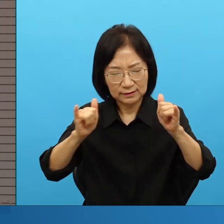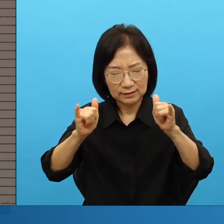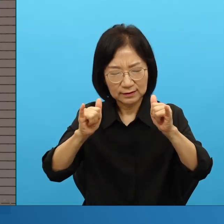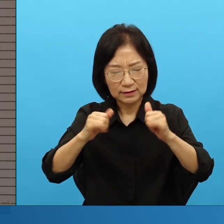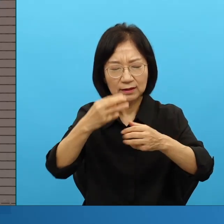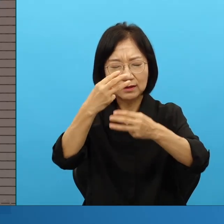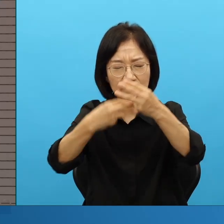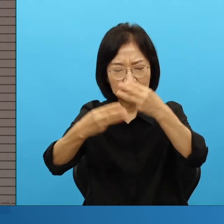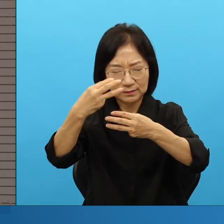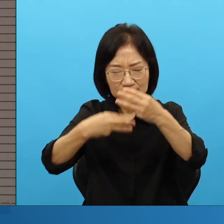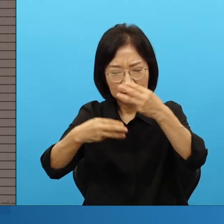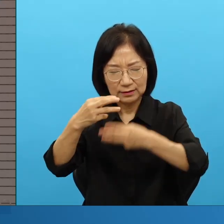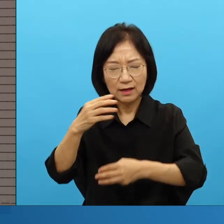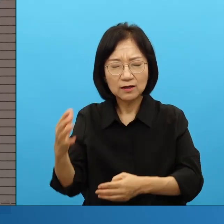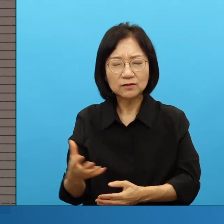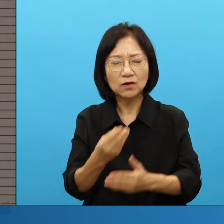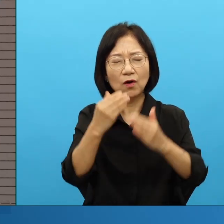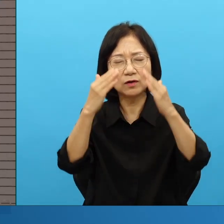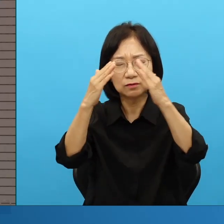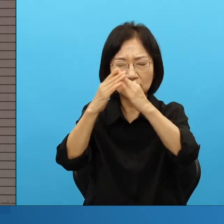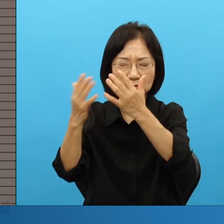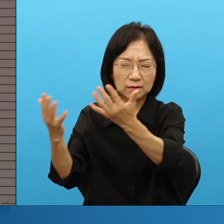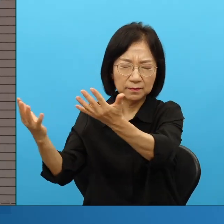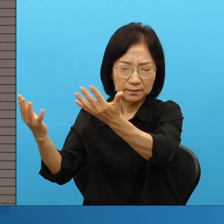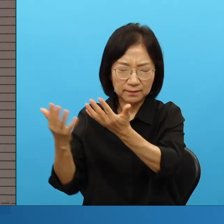되는 응답을 받게 하옵소서.